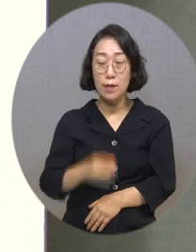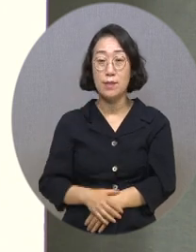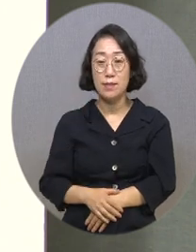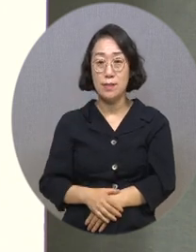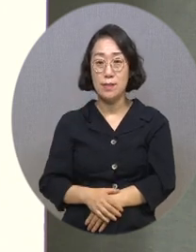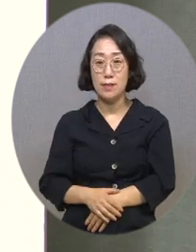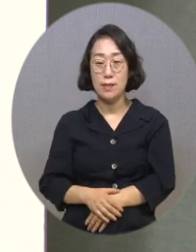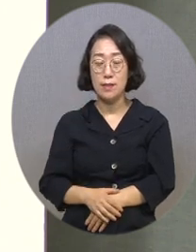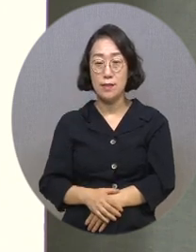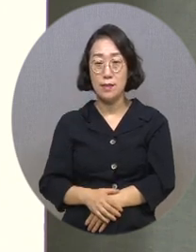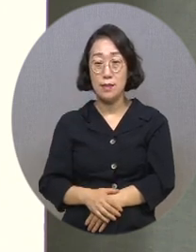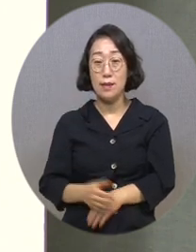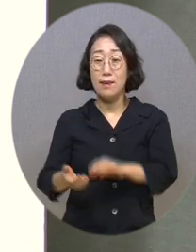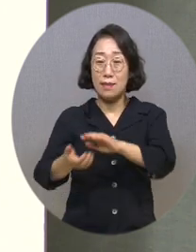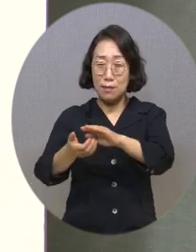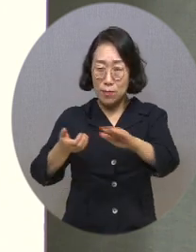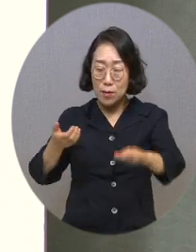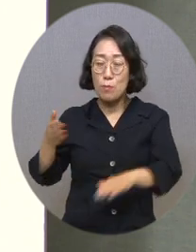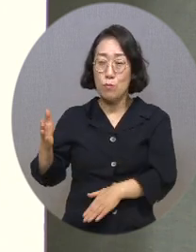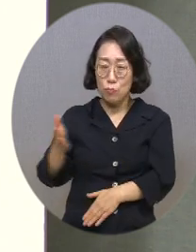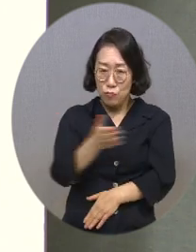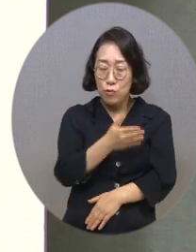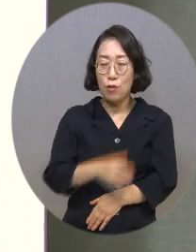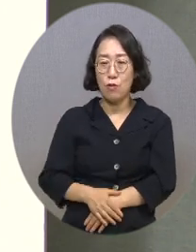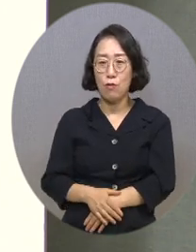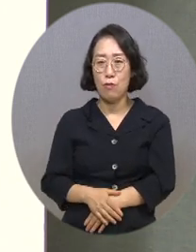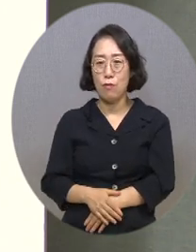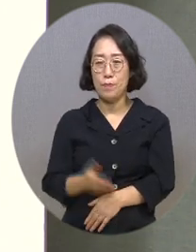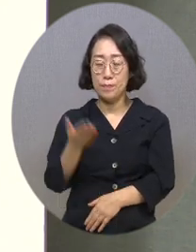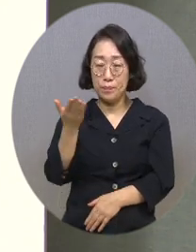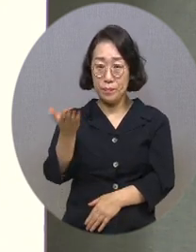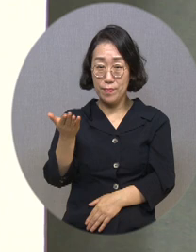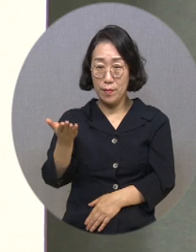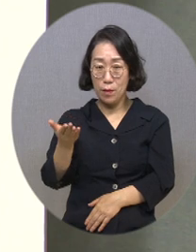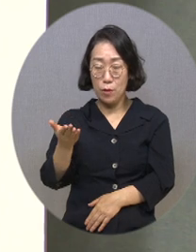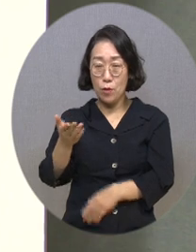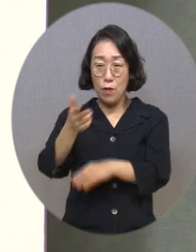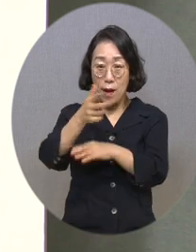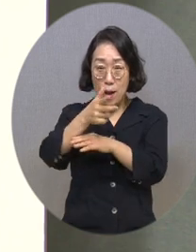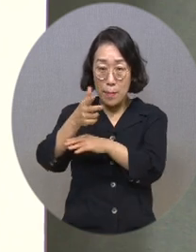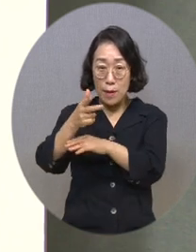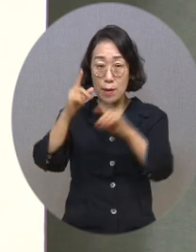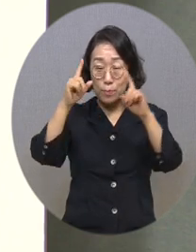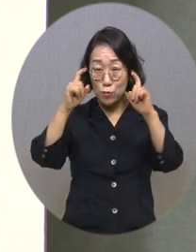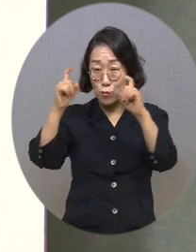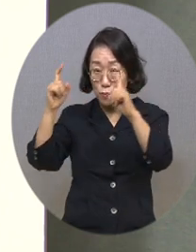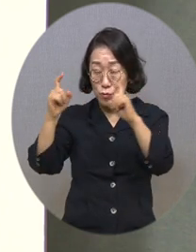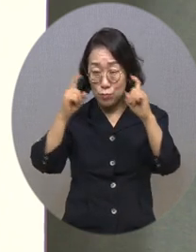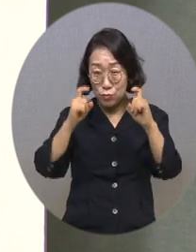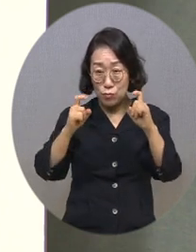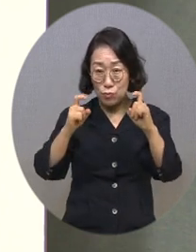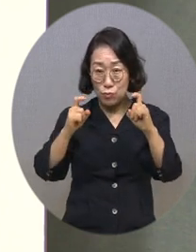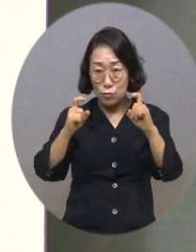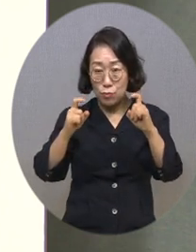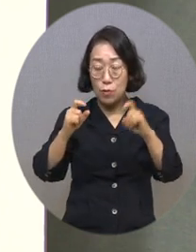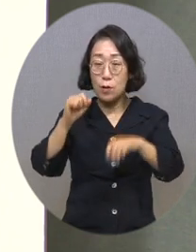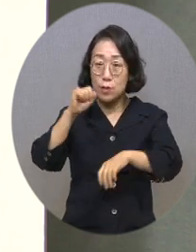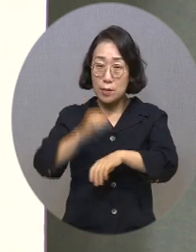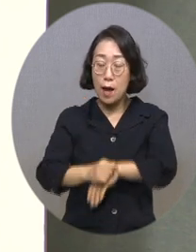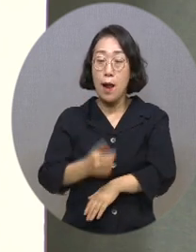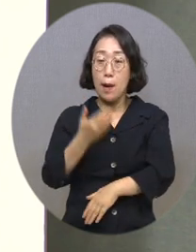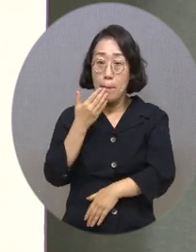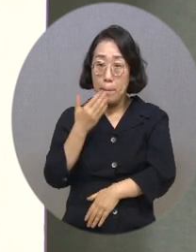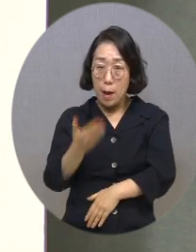하는 그 이전에도 이미 이런 카메라로라도 사진을 찍을 수 있었다. 아니 찍을